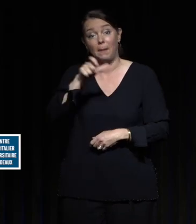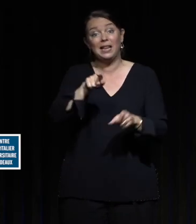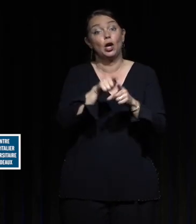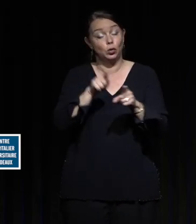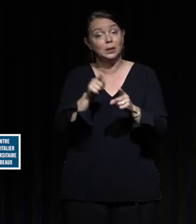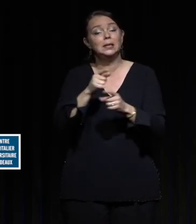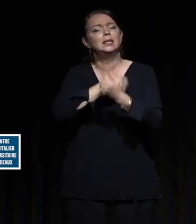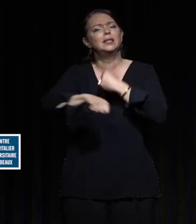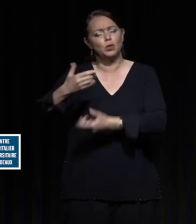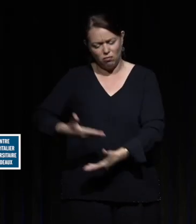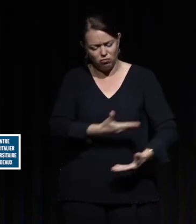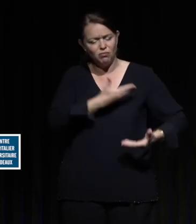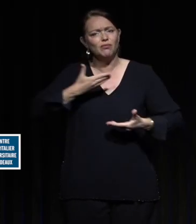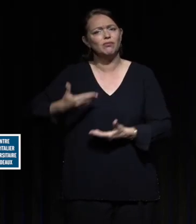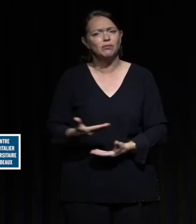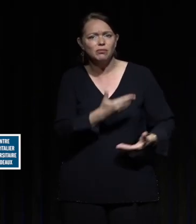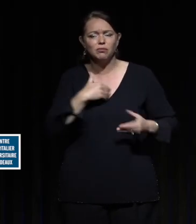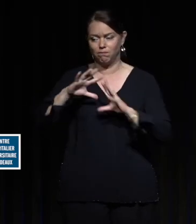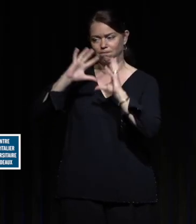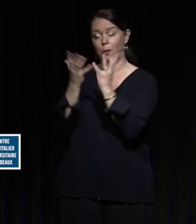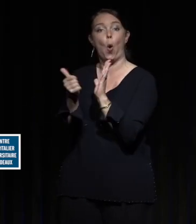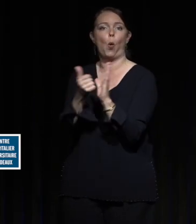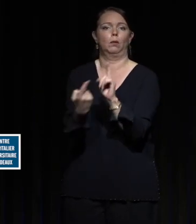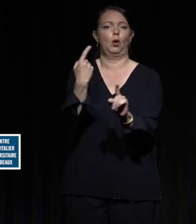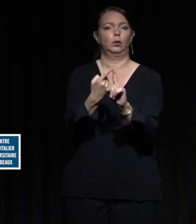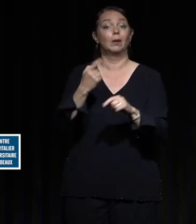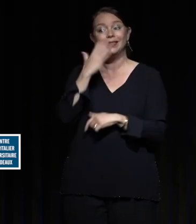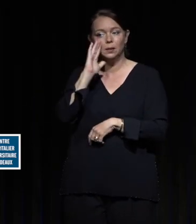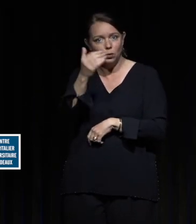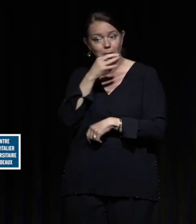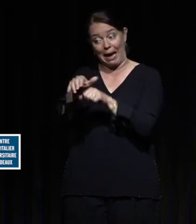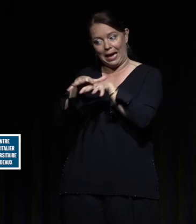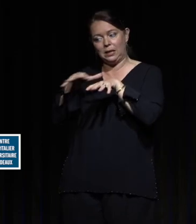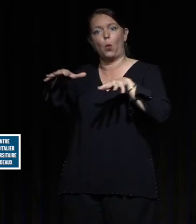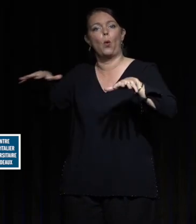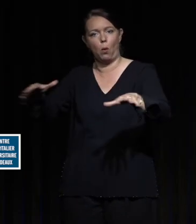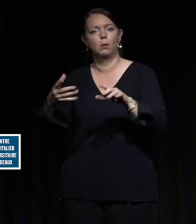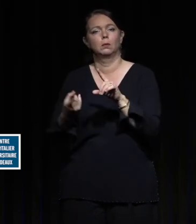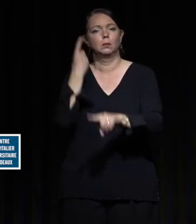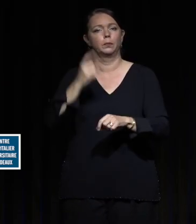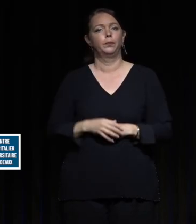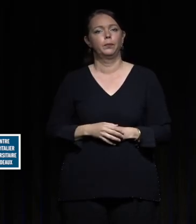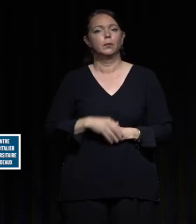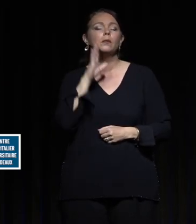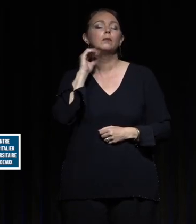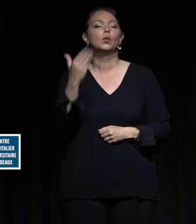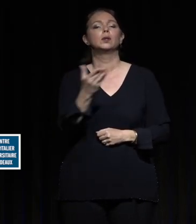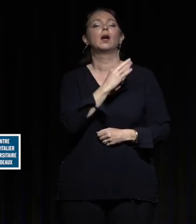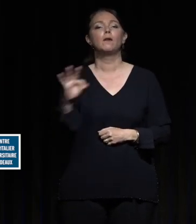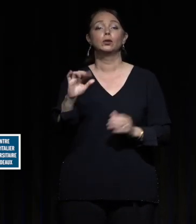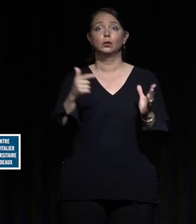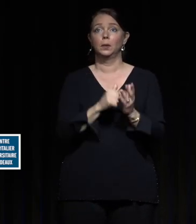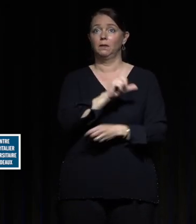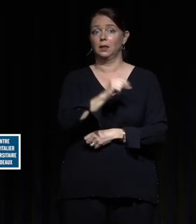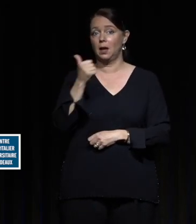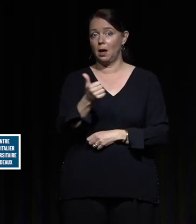c'est un problème d'organisation d'un réseau. Et donc, c'est pour cela qu'on a choisi en France, en 2021,